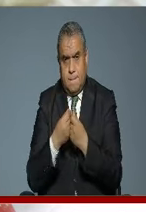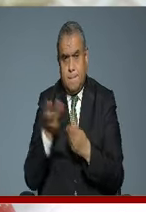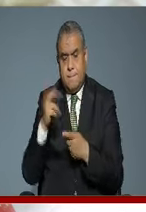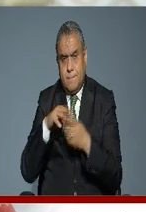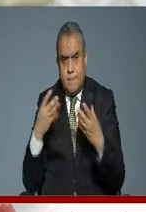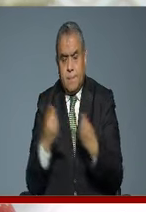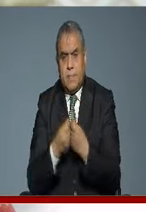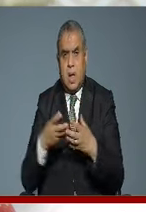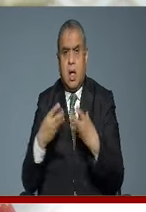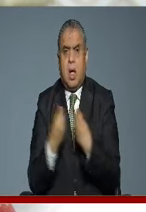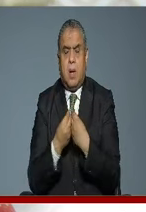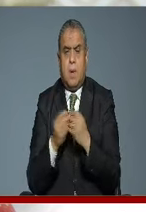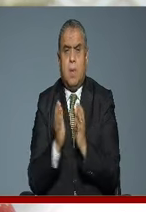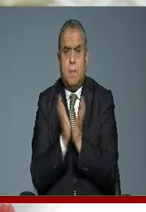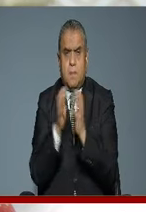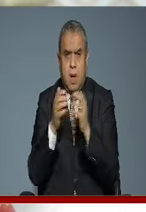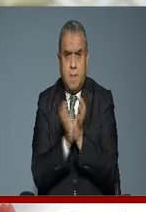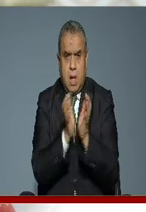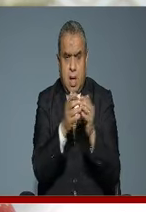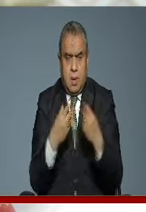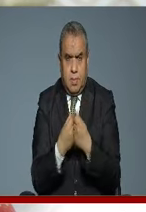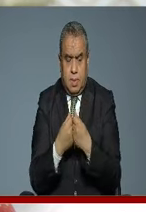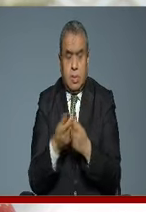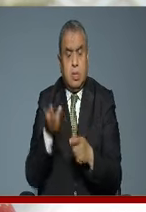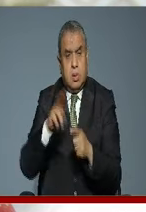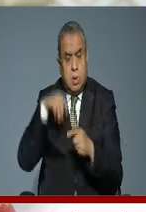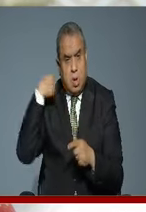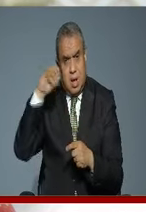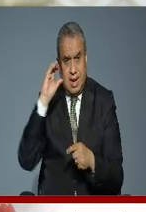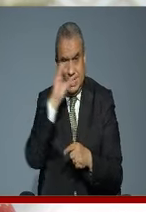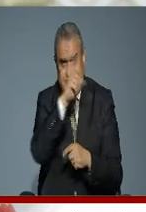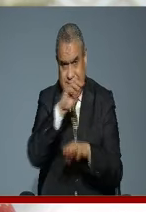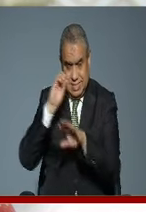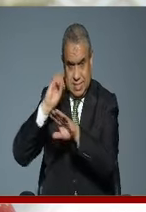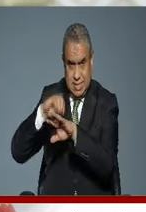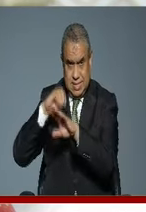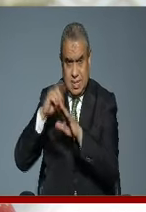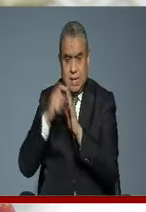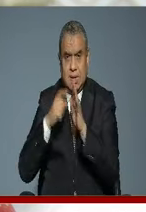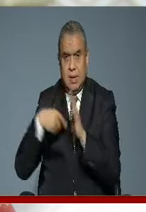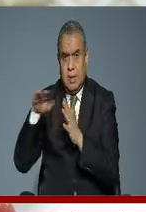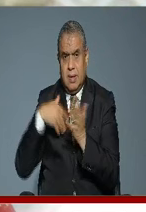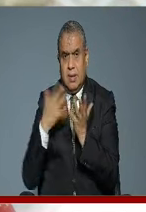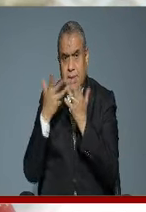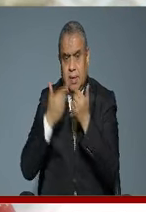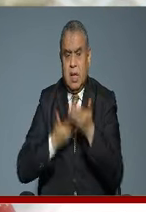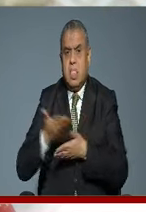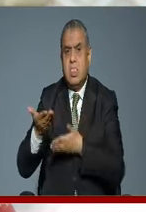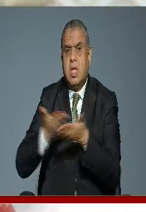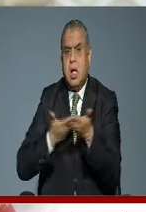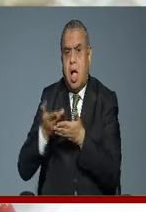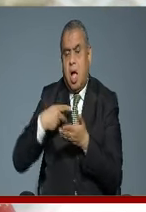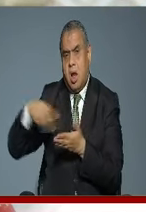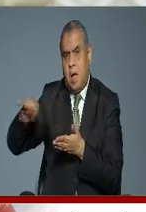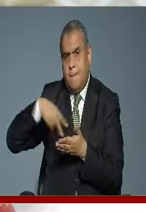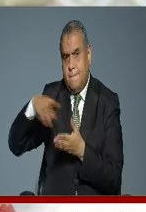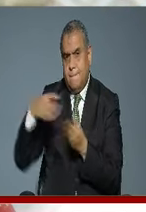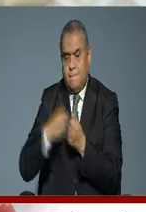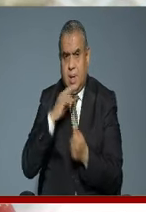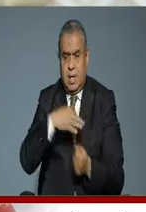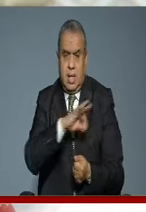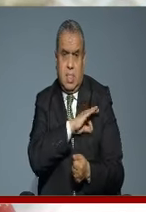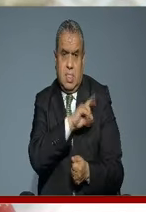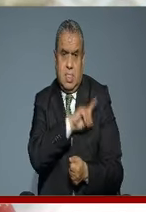المجتمعين. وأنا ما قلته لرئيس سيسي، فنحن نريد بناء علاقة تجارية يستفيد منها